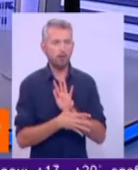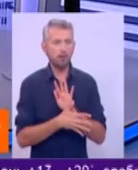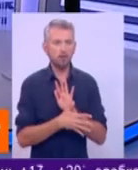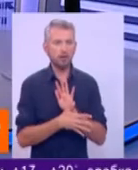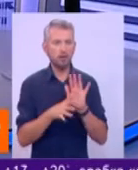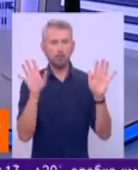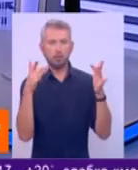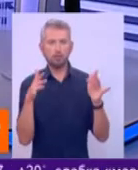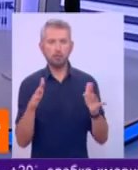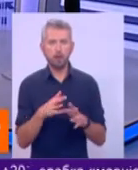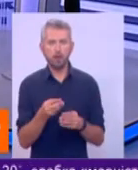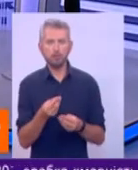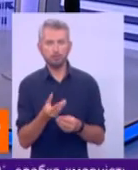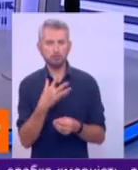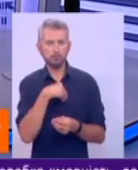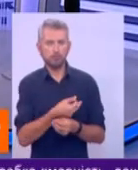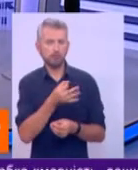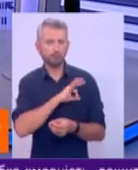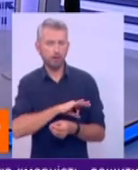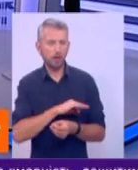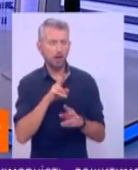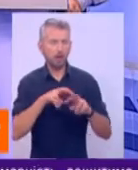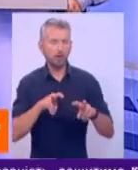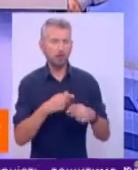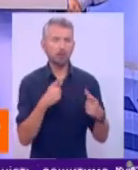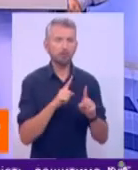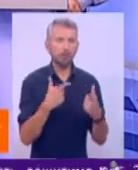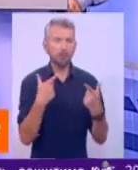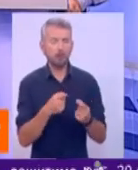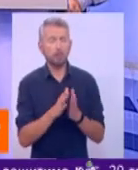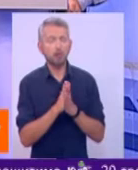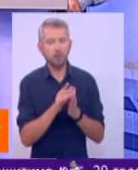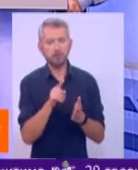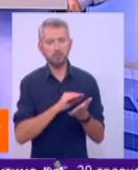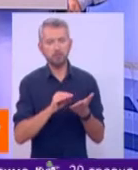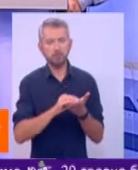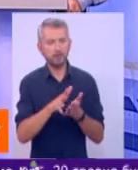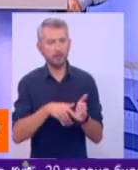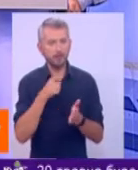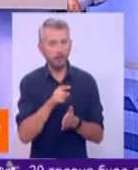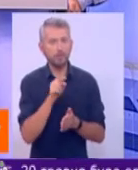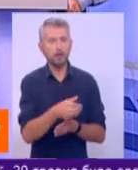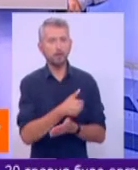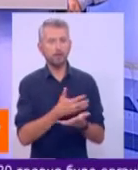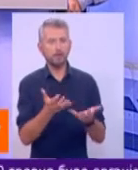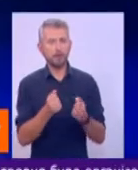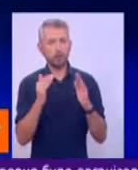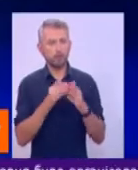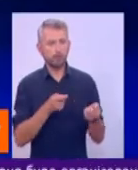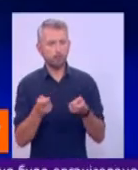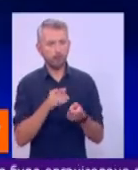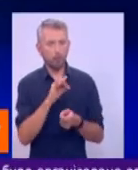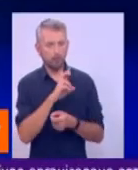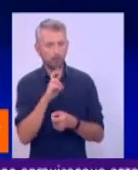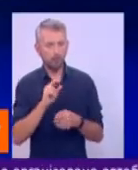кредит, сальдо в карман, вы разобрались, что, где, пожалуйста, вы пишете заявление, что вы хотите взять дом в управление ОСББ,